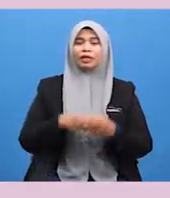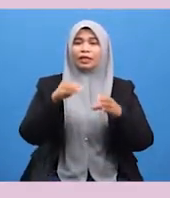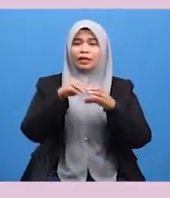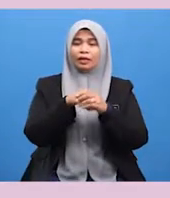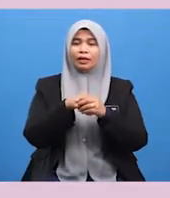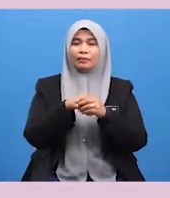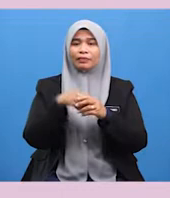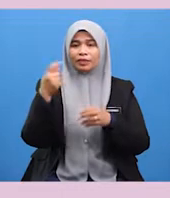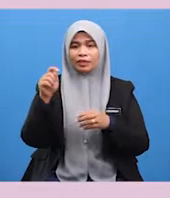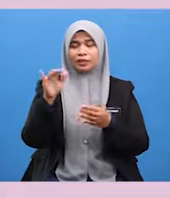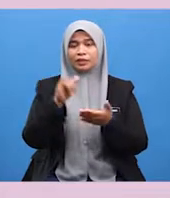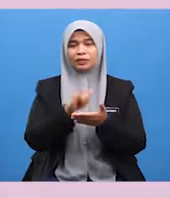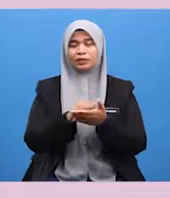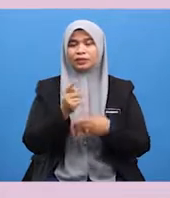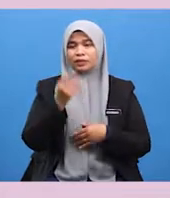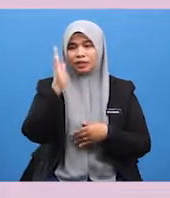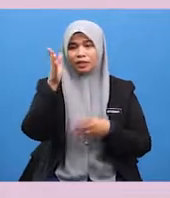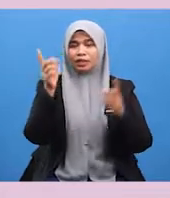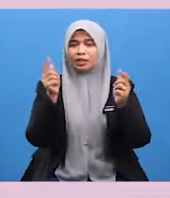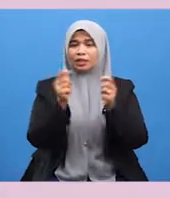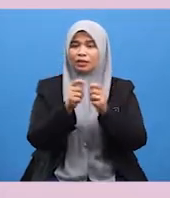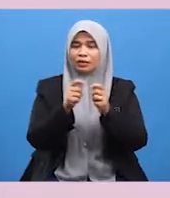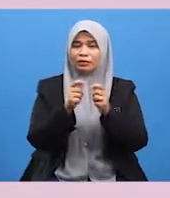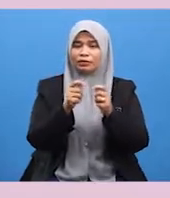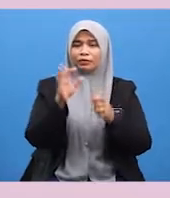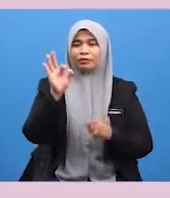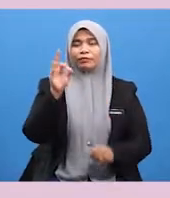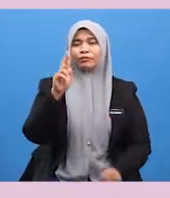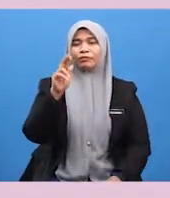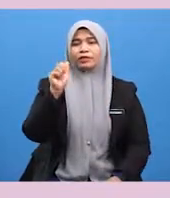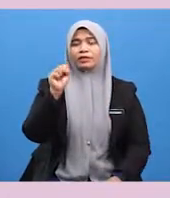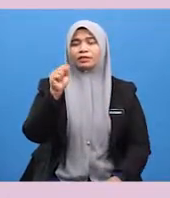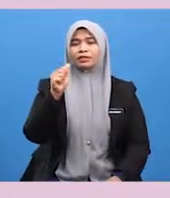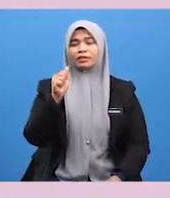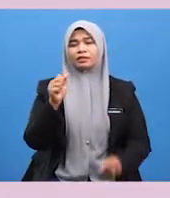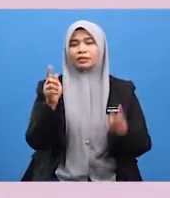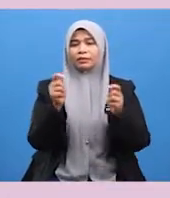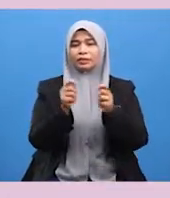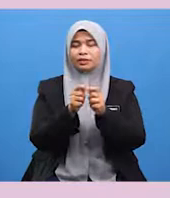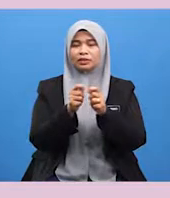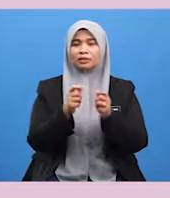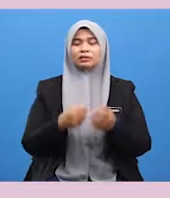Dalam petikan tersebut, kita akan menemui frasa-frasa seperti